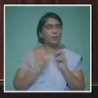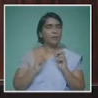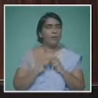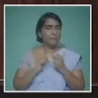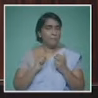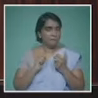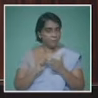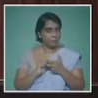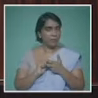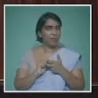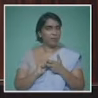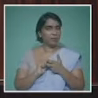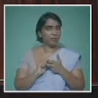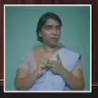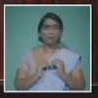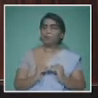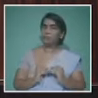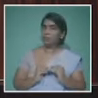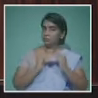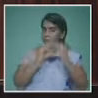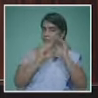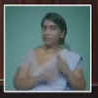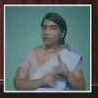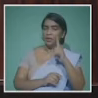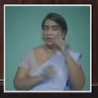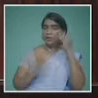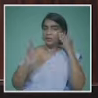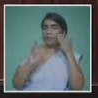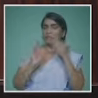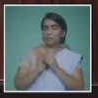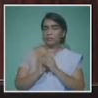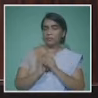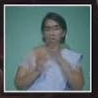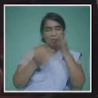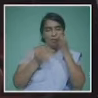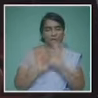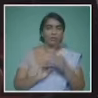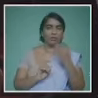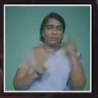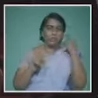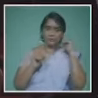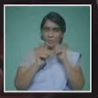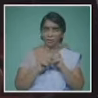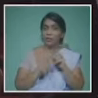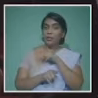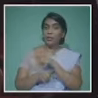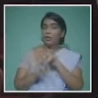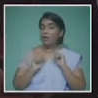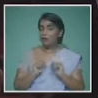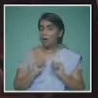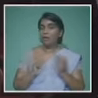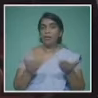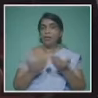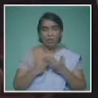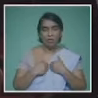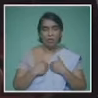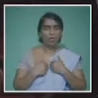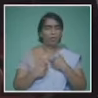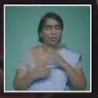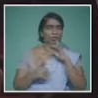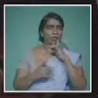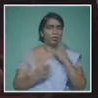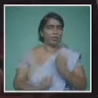අර්බුදයෙන් ගොඩේම සඳහා එක් කරුණක් ඉතාමත් පැහැදිලි වෙනවා. ඒ කරුණ තමයි අපිට මේක